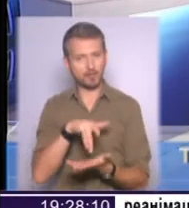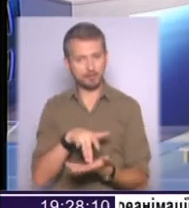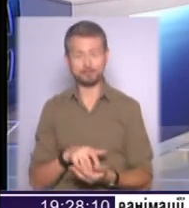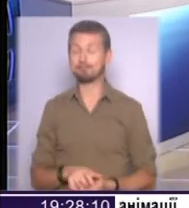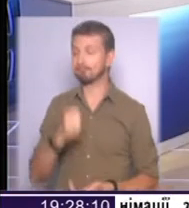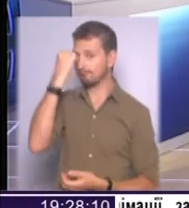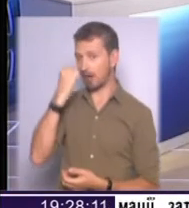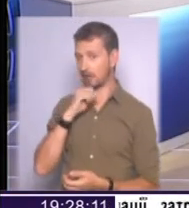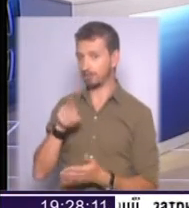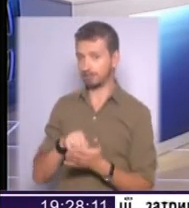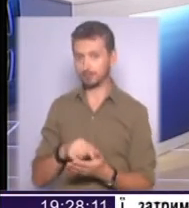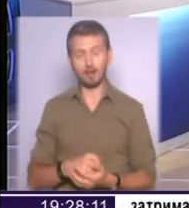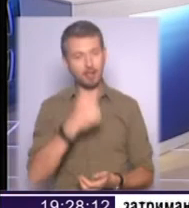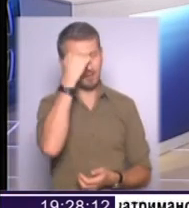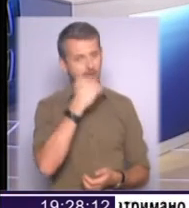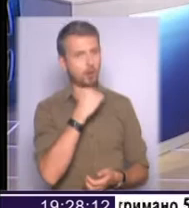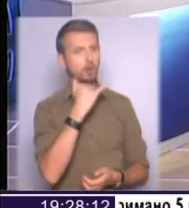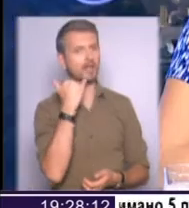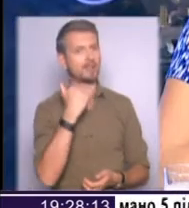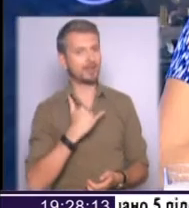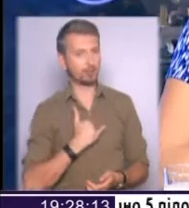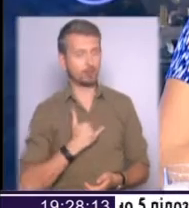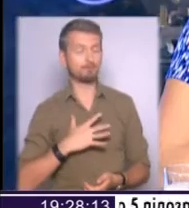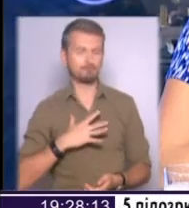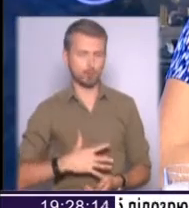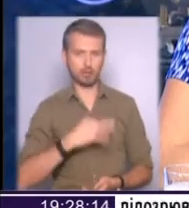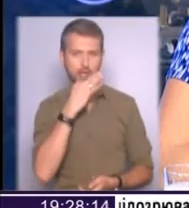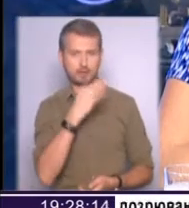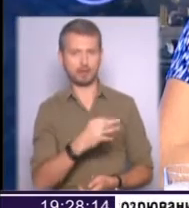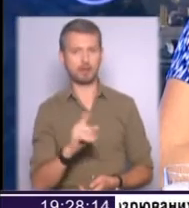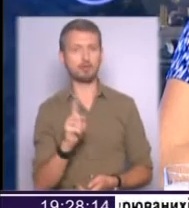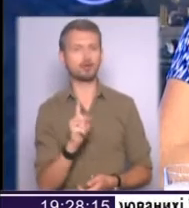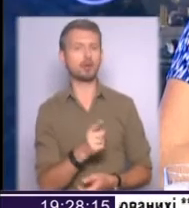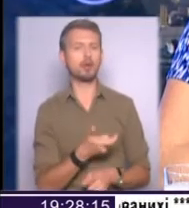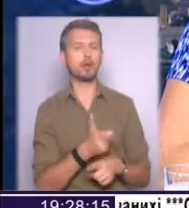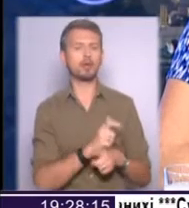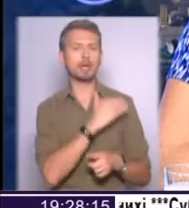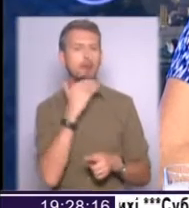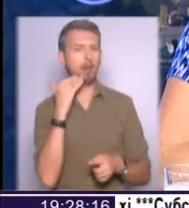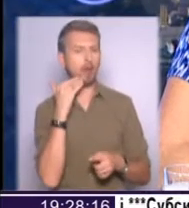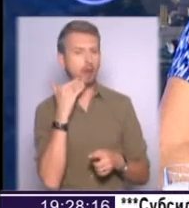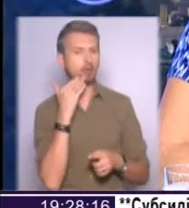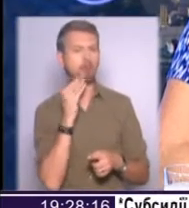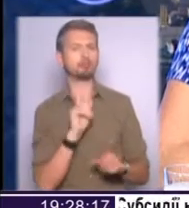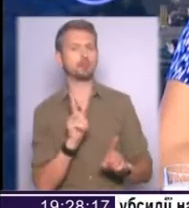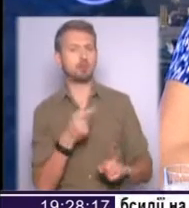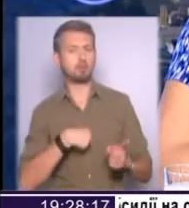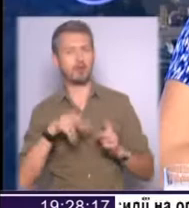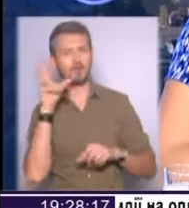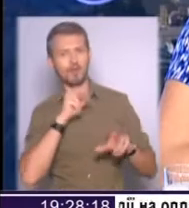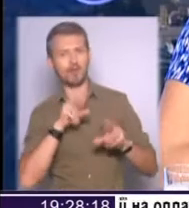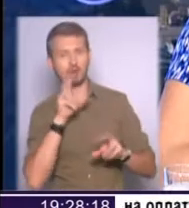за запитання. Дякую за дзвінок. І мушу вам сказати, що велика частина тих речей, які ми вважаємо місяця